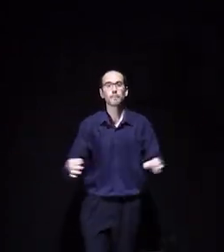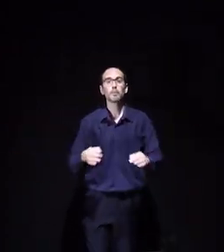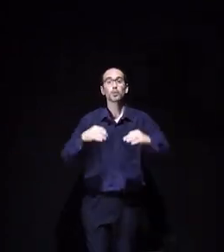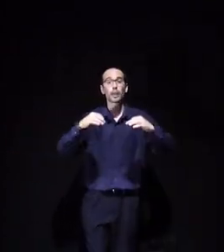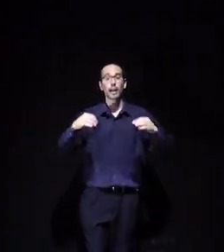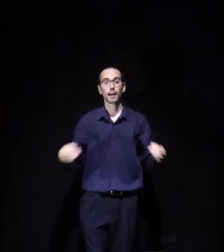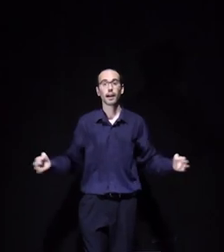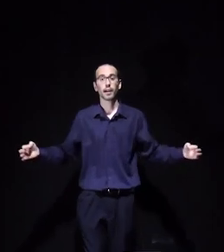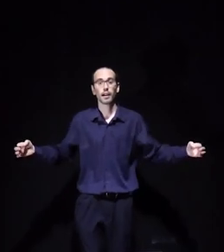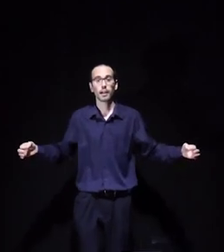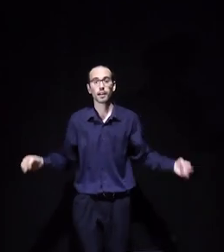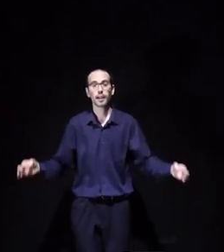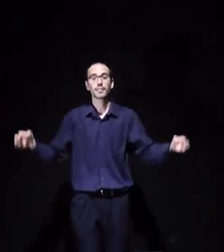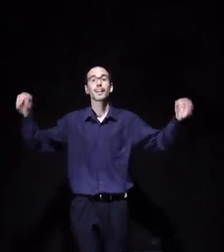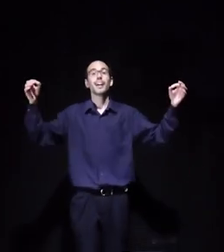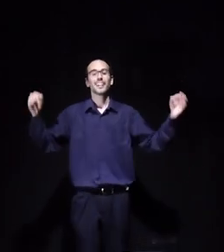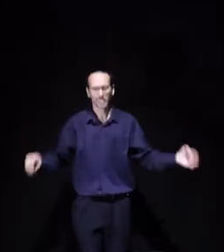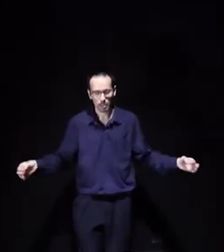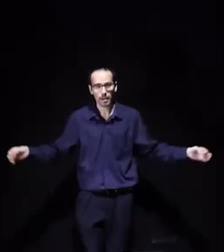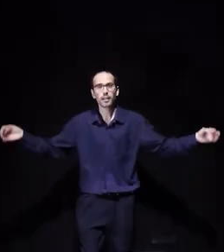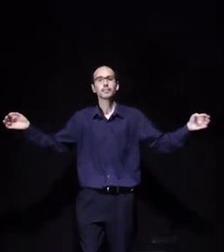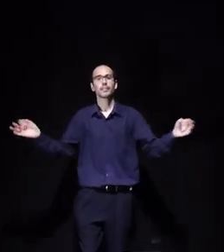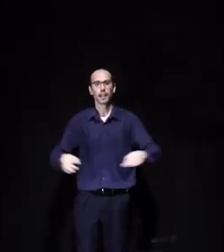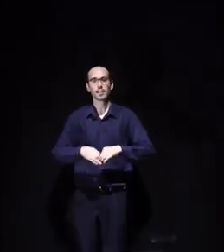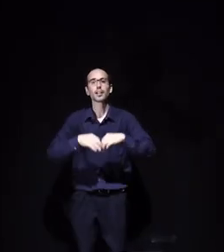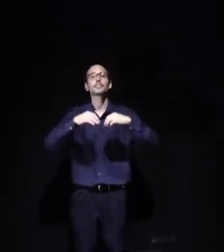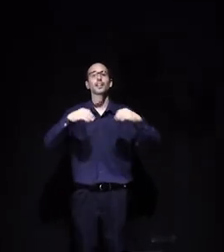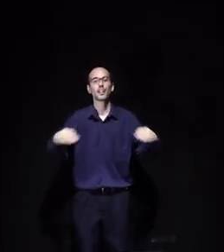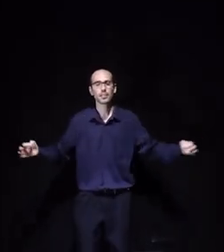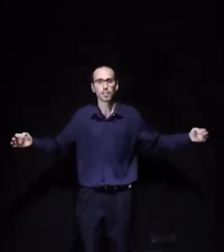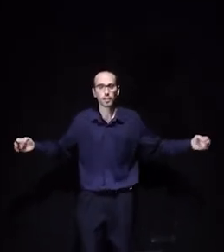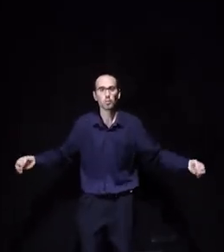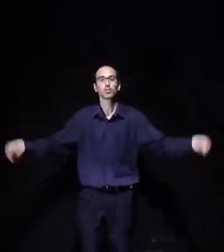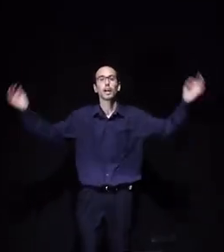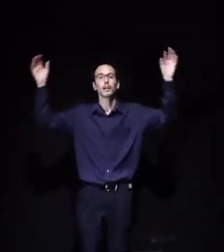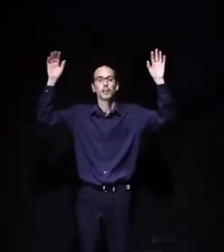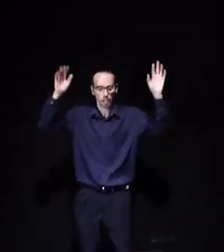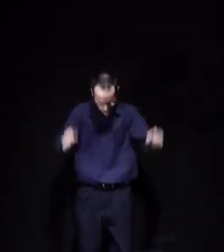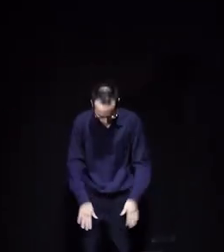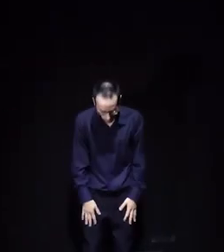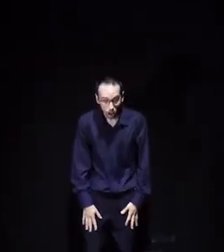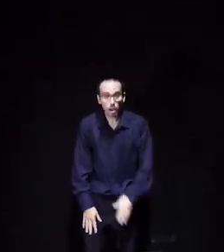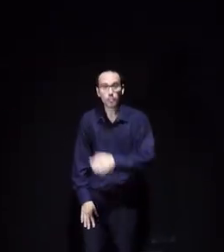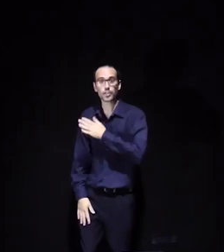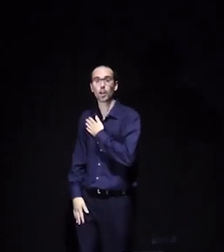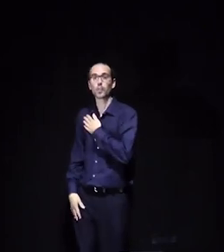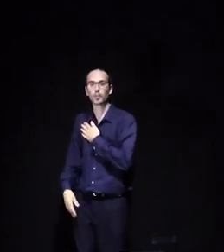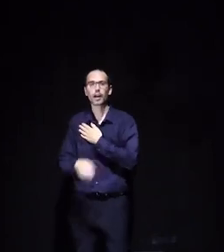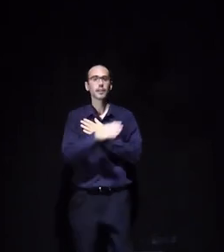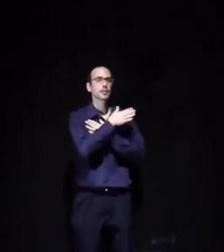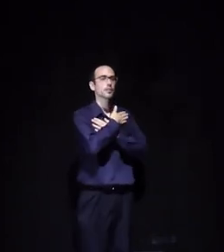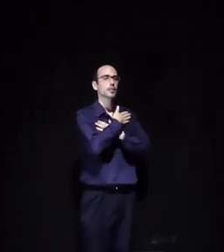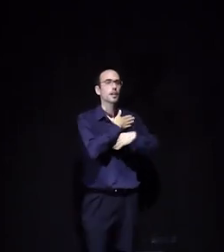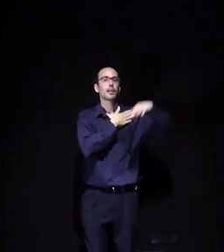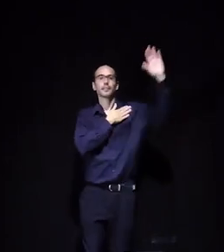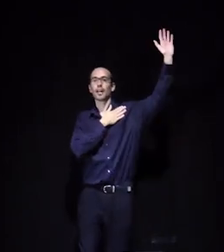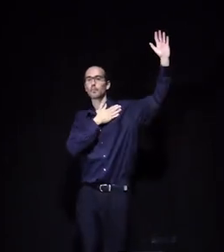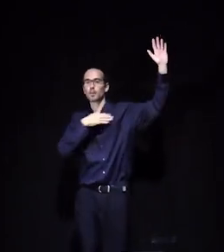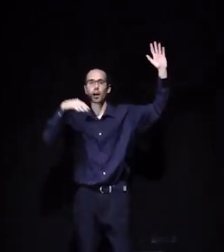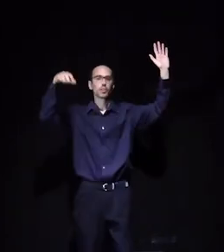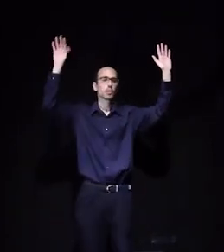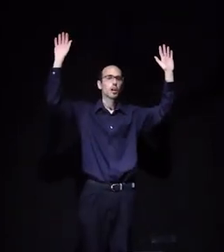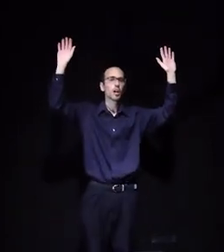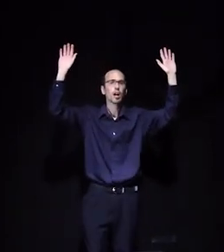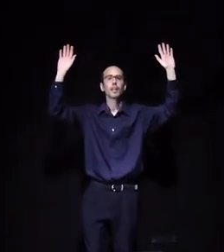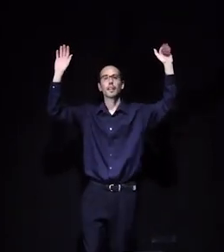són importants, estimes i deixa'ls créixer al teu costat. Love's so nice, tell